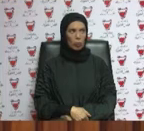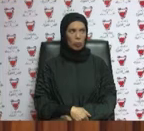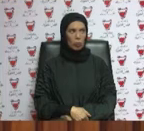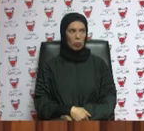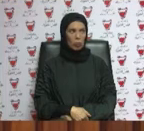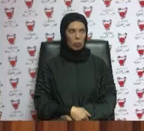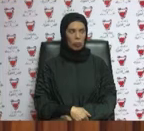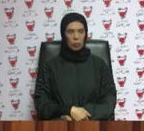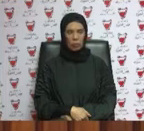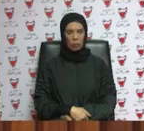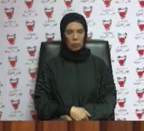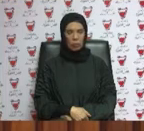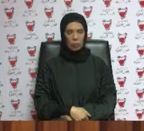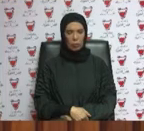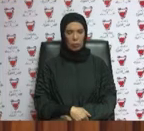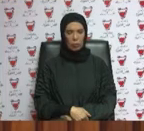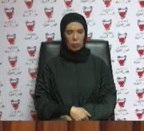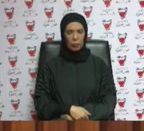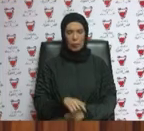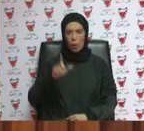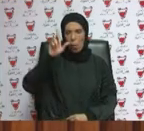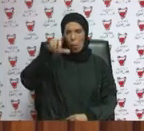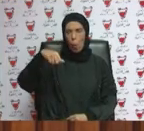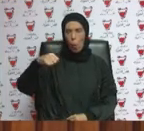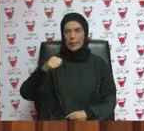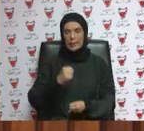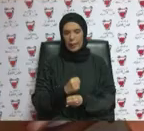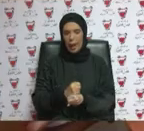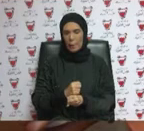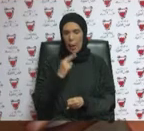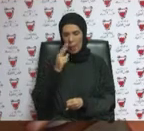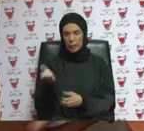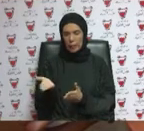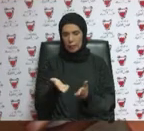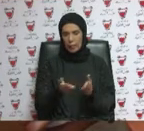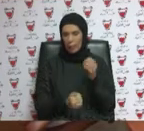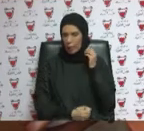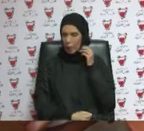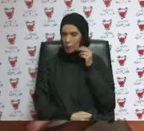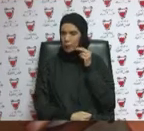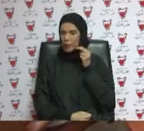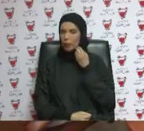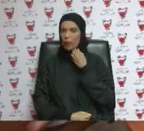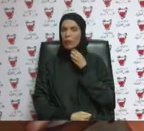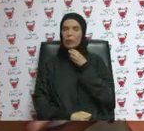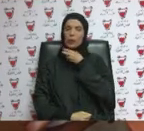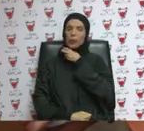علي الحميدان وزير العمل والتنمية الاجتماعية،